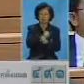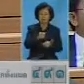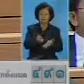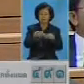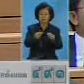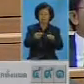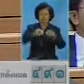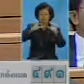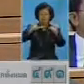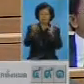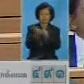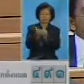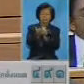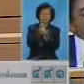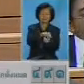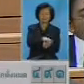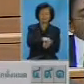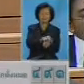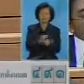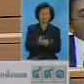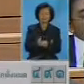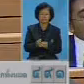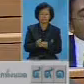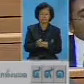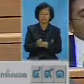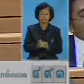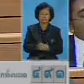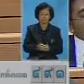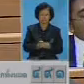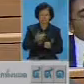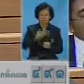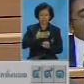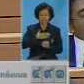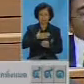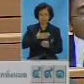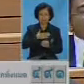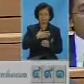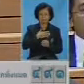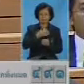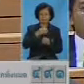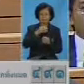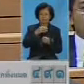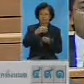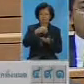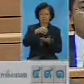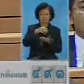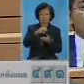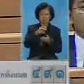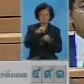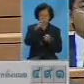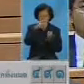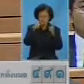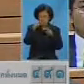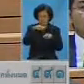กครับท่านประธานที่เคารพครับผมถึงบอกว่ารอพอไปดูแนวทางในการ